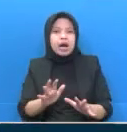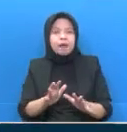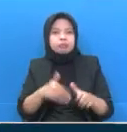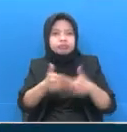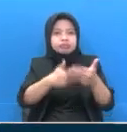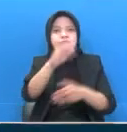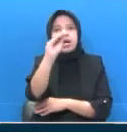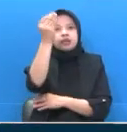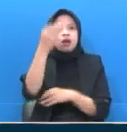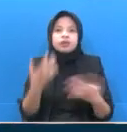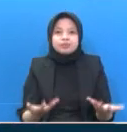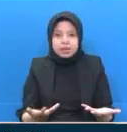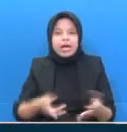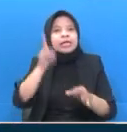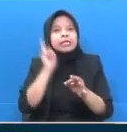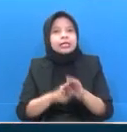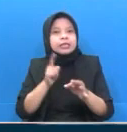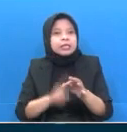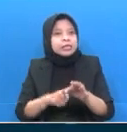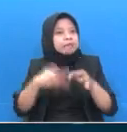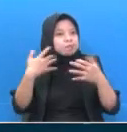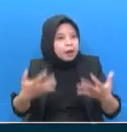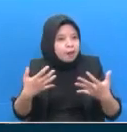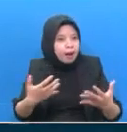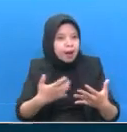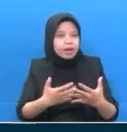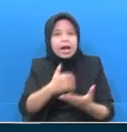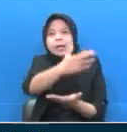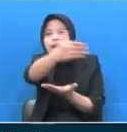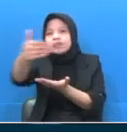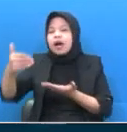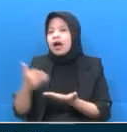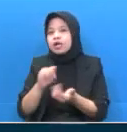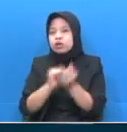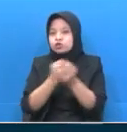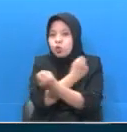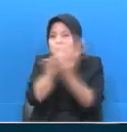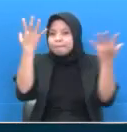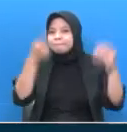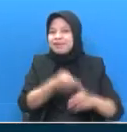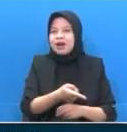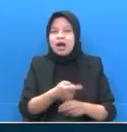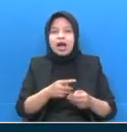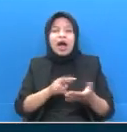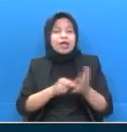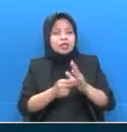Jakarta lah, baru ini menjadi inti pokok sebagai data primer pengungkapan suatu perkara. Sehingga kita tidak